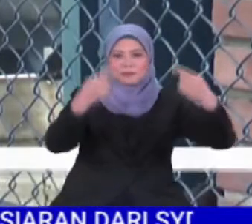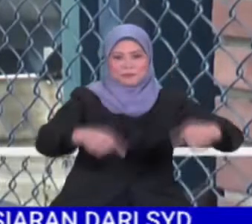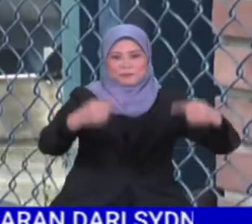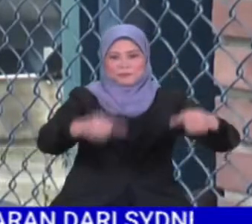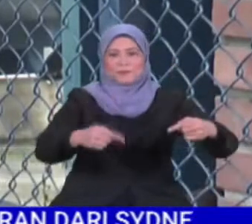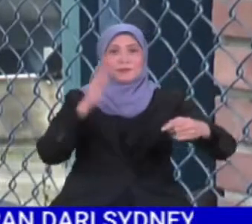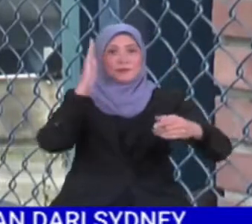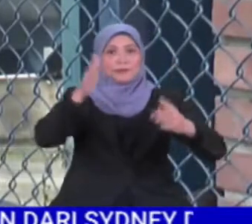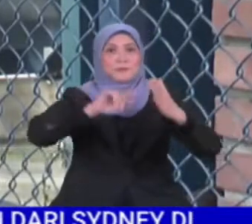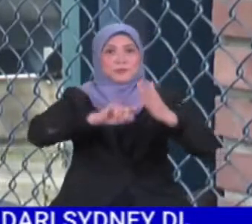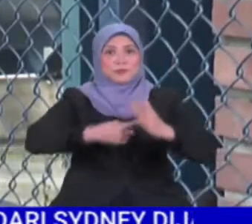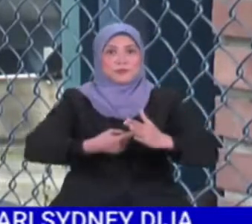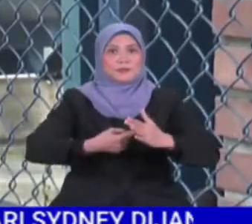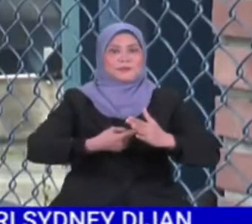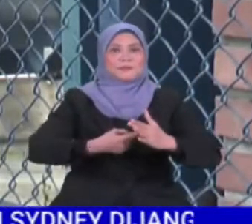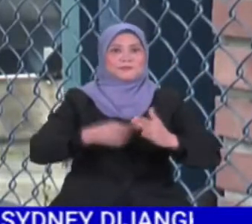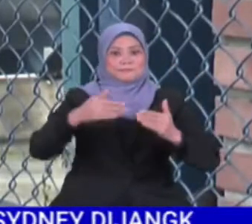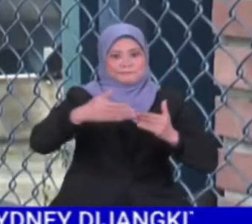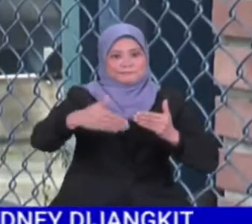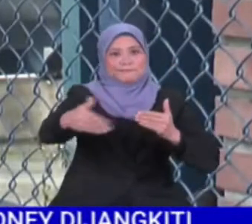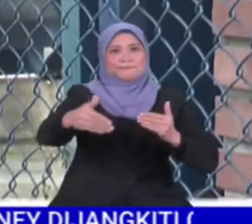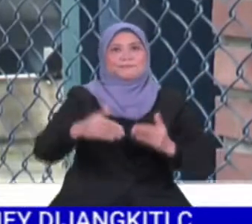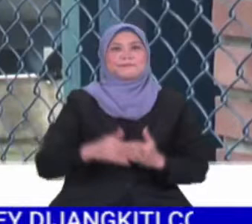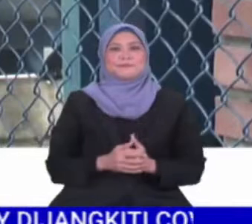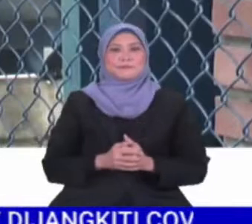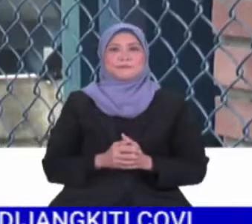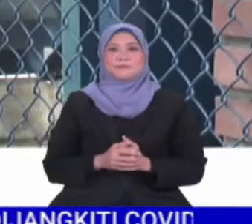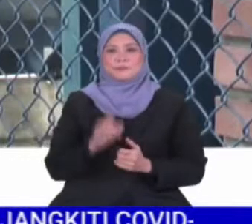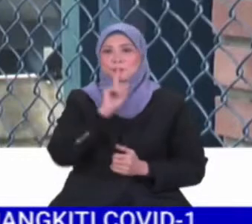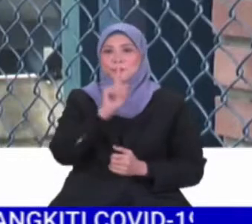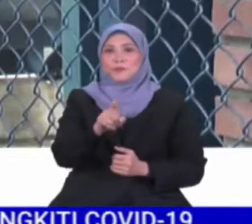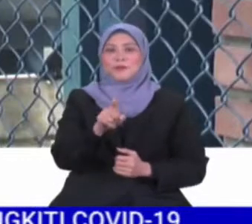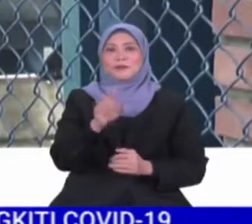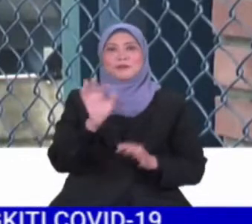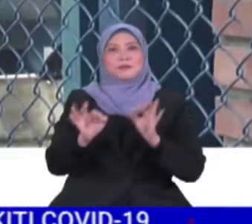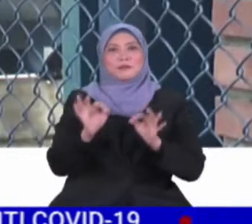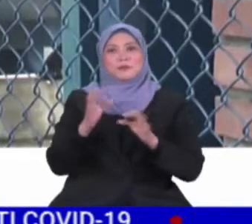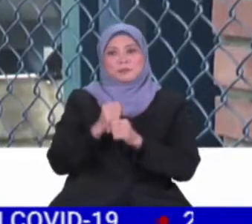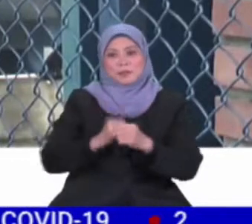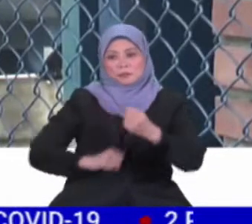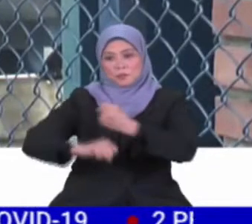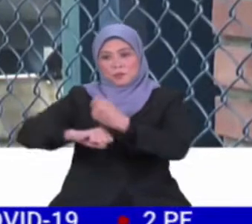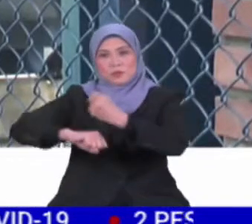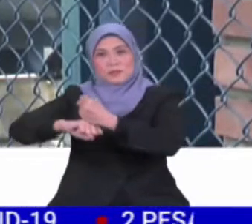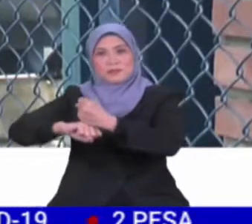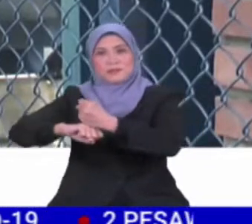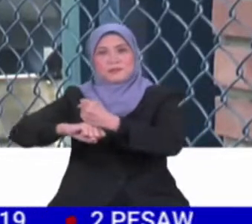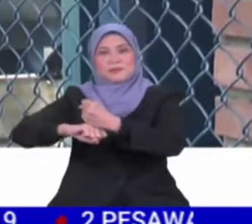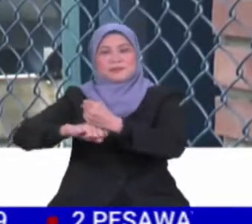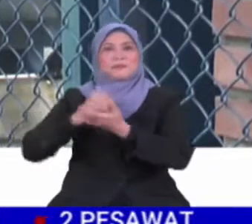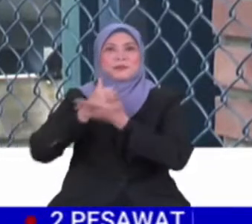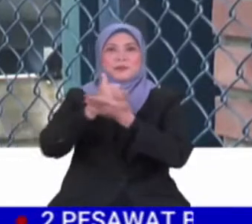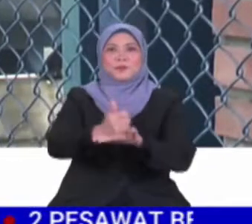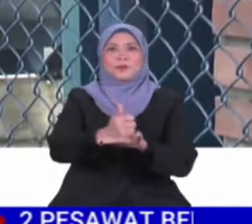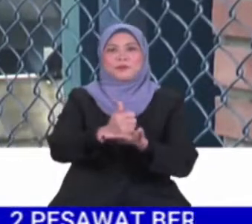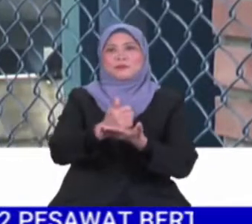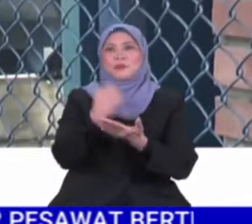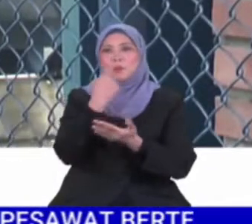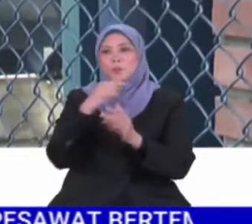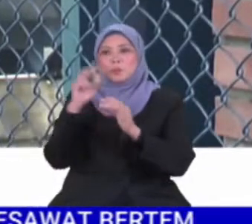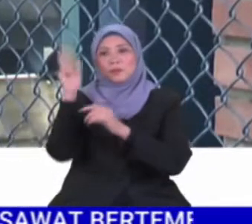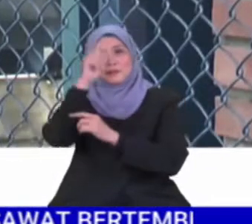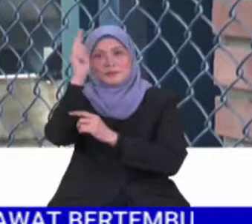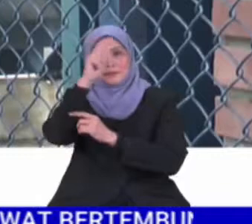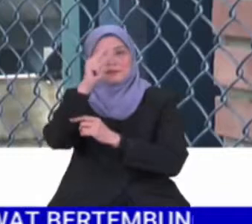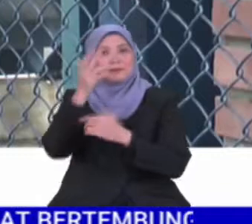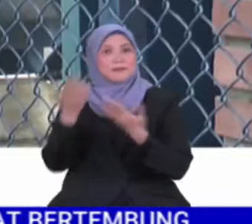yang akan berlaku berlangsung tidak lama lagi dan sudah pasti jika kita ada dapat penajaan ataupun kita dapat bantuan daripada mana-mana badan agensi